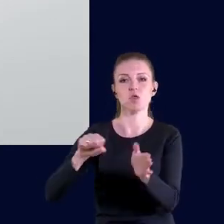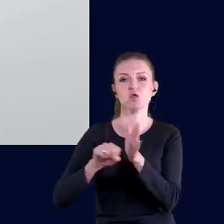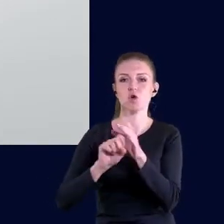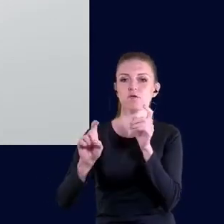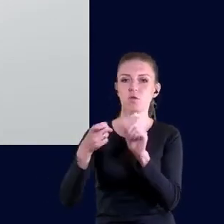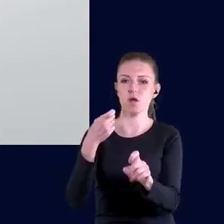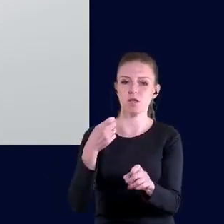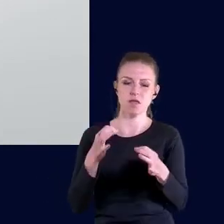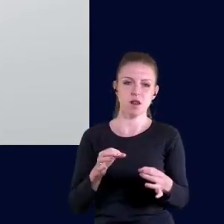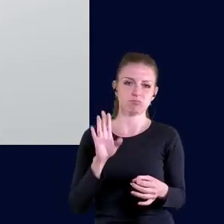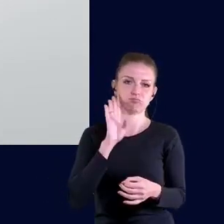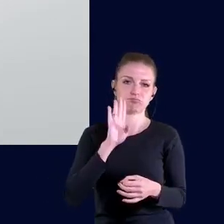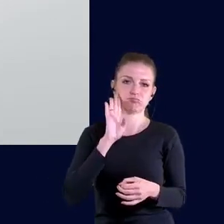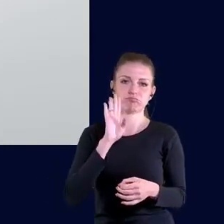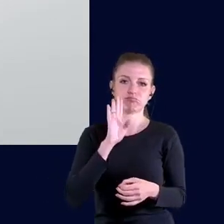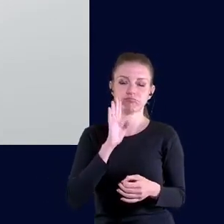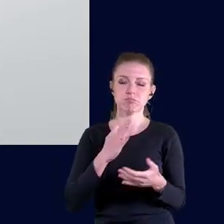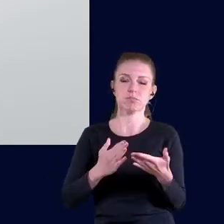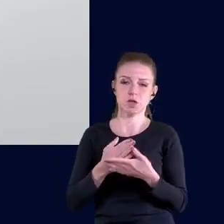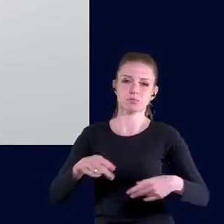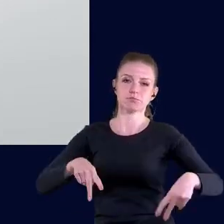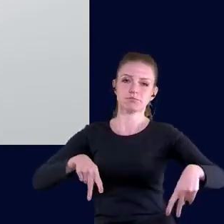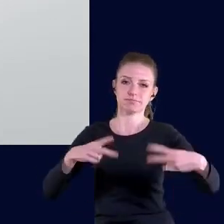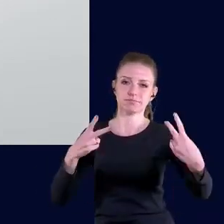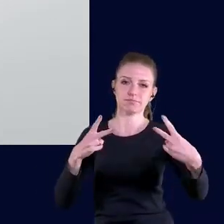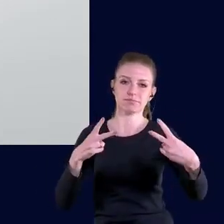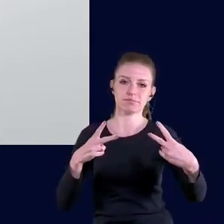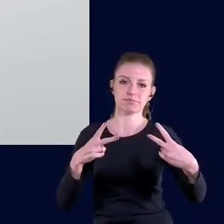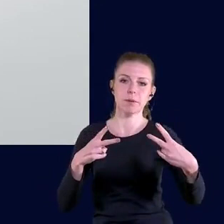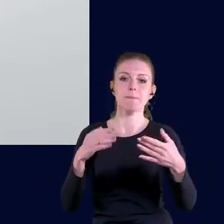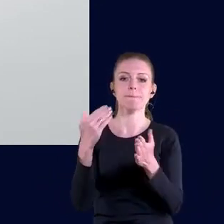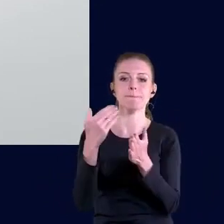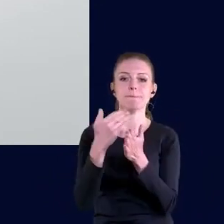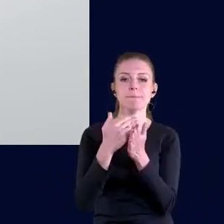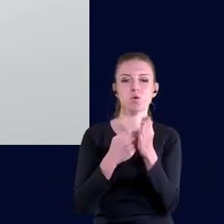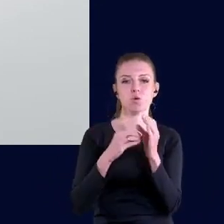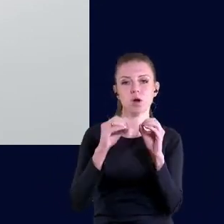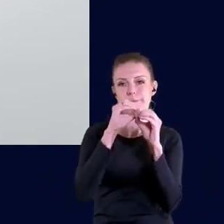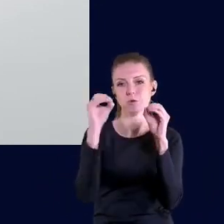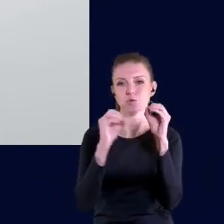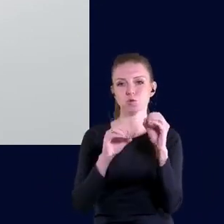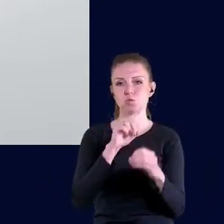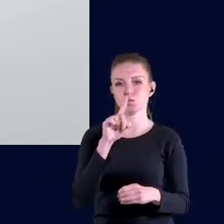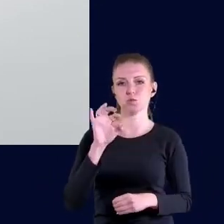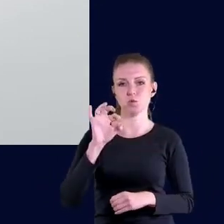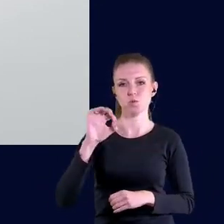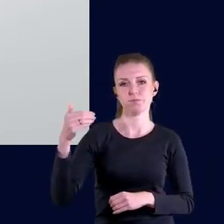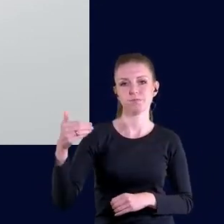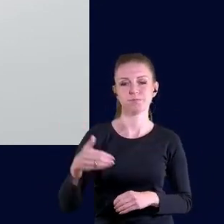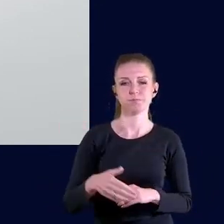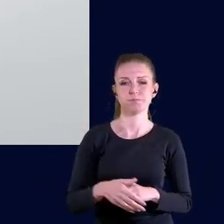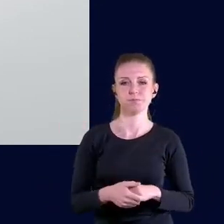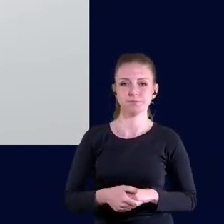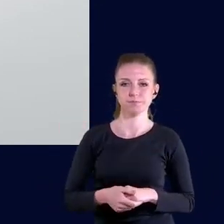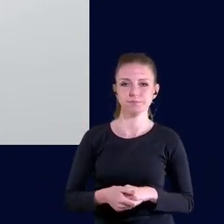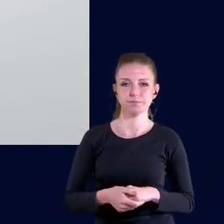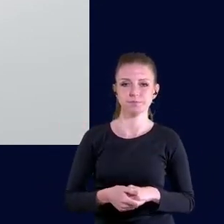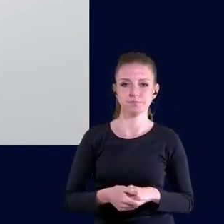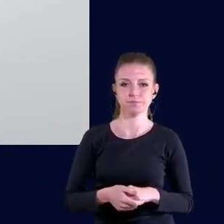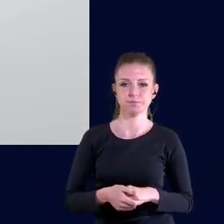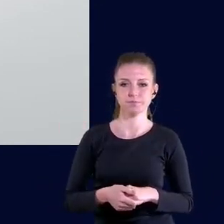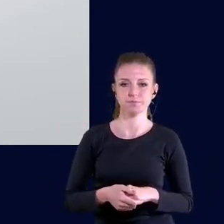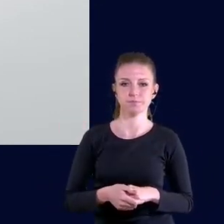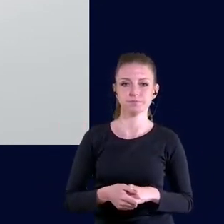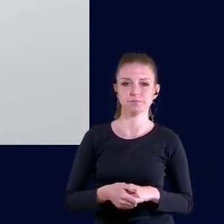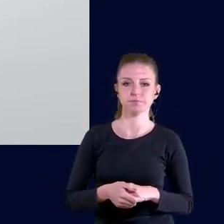chwilę obecną te szkolenia będą miały formy centralną wykorzystujemy do tych szkoleń pieprzu